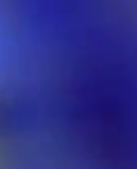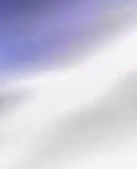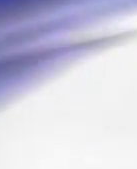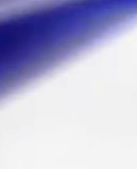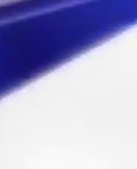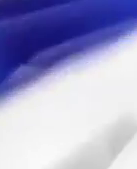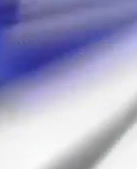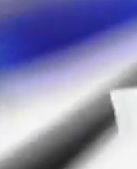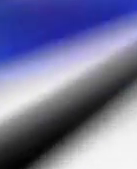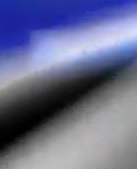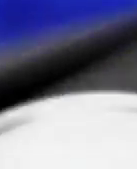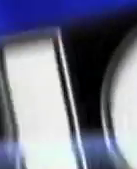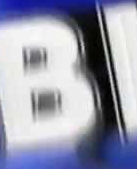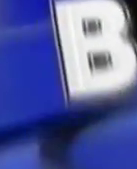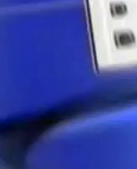Музика